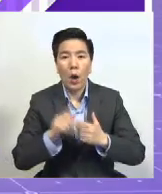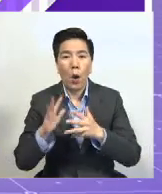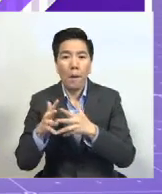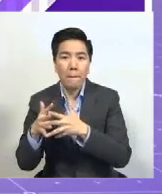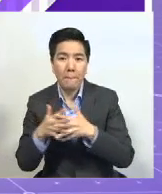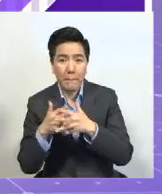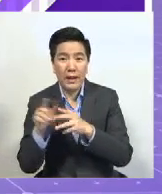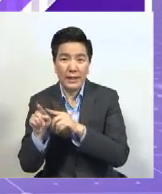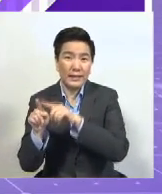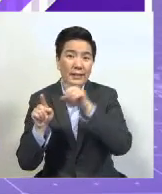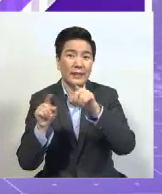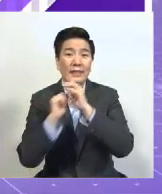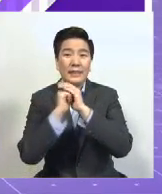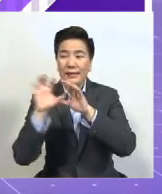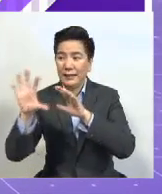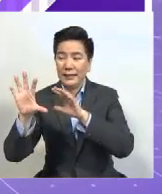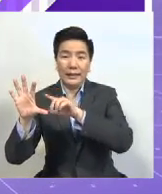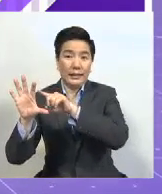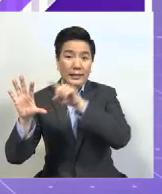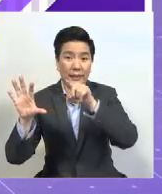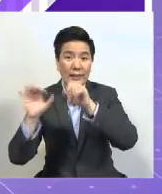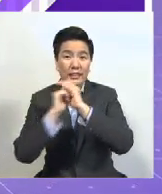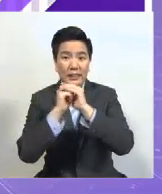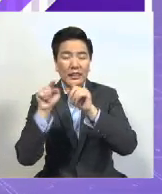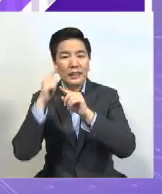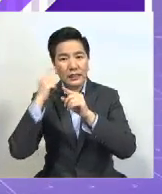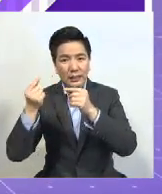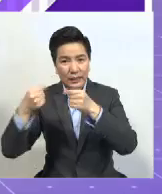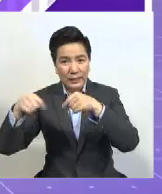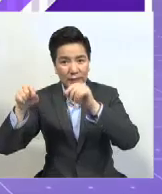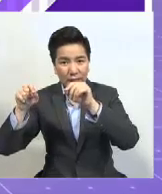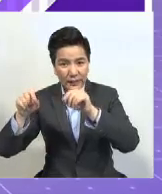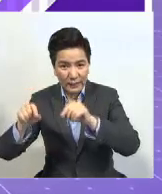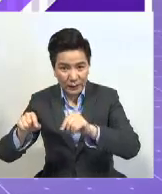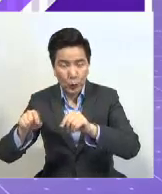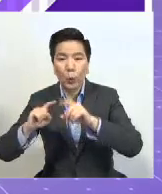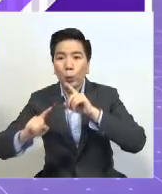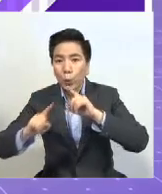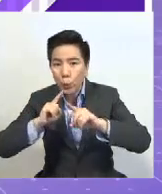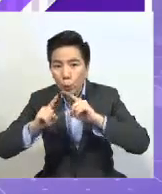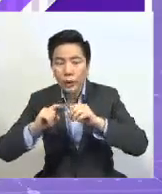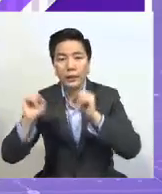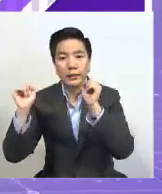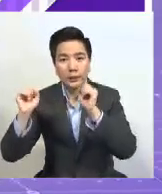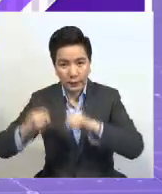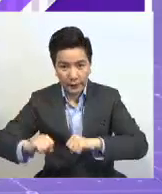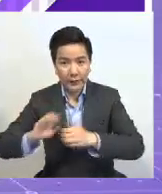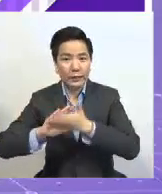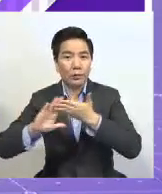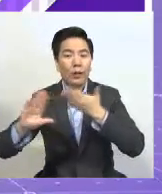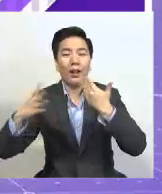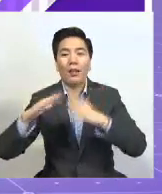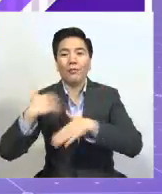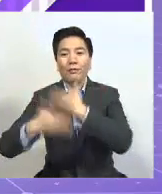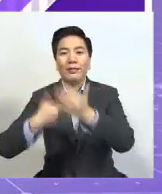ฐกับจีนนี่นะครับมีเริ่มจะลงนามเริ่มจะได้มีการพูดคุยกันเสด็จน้ำแล้วลงนาง